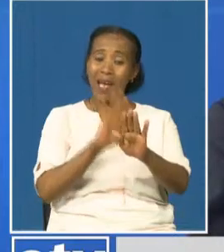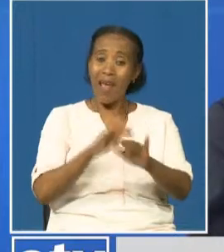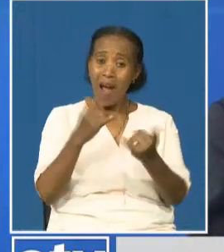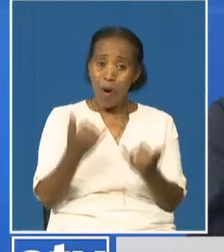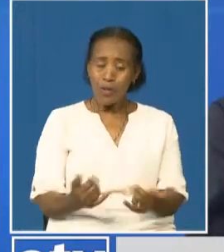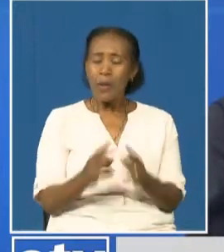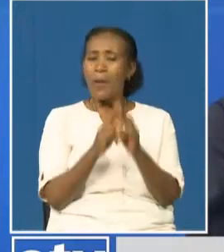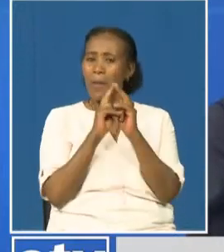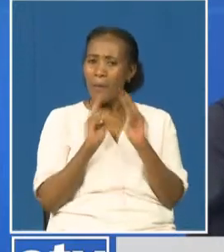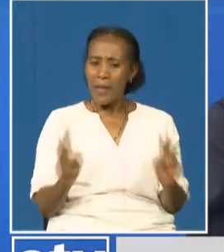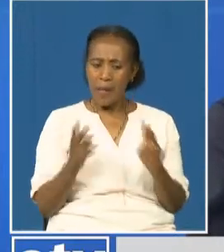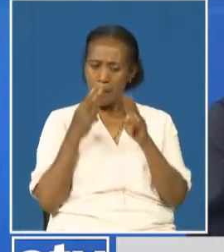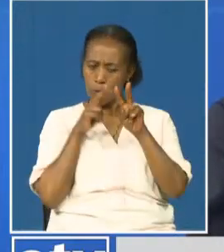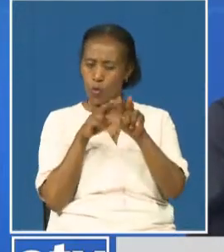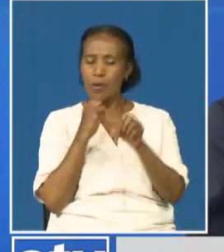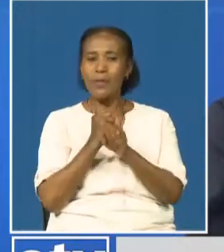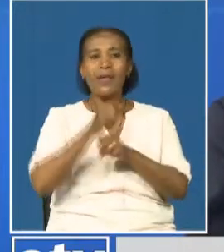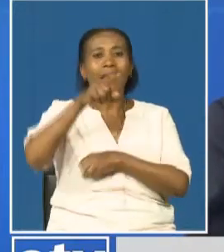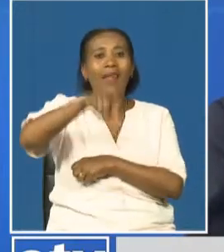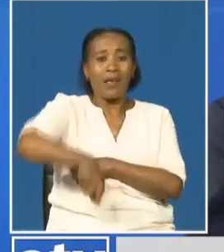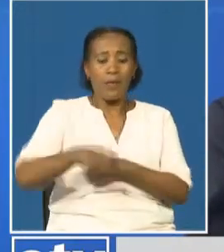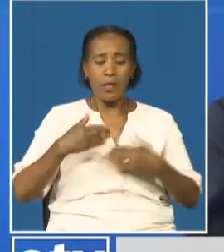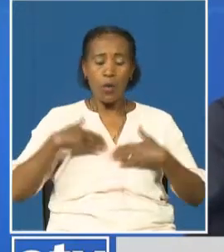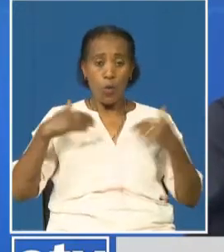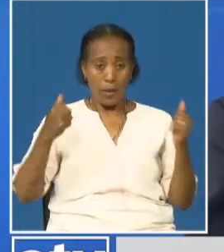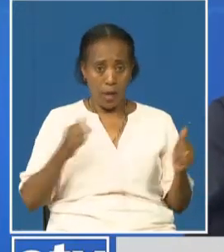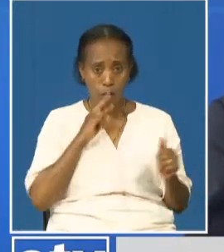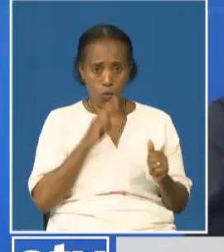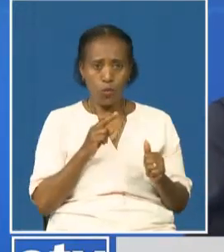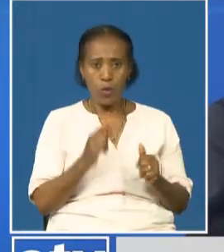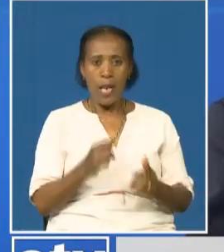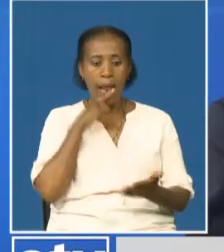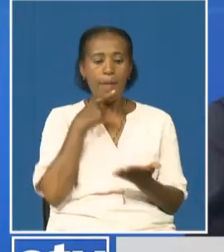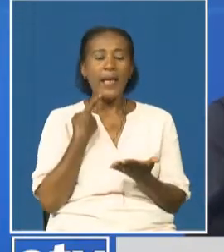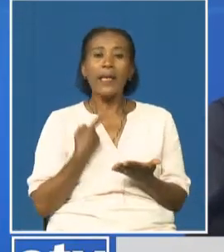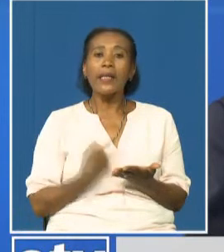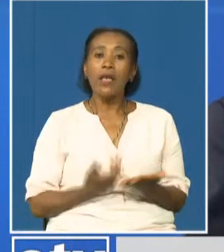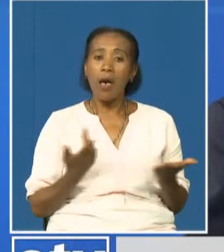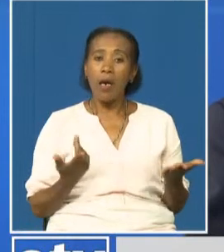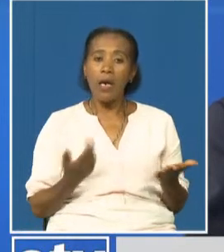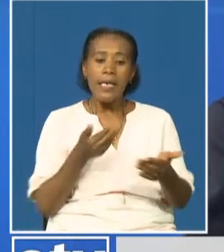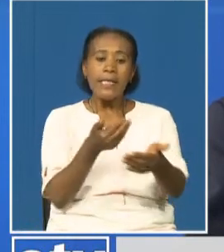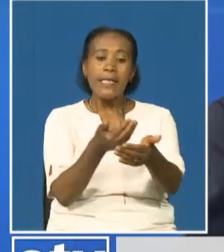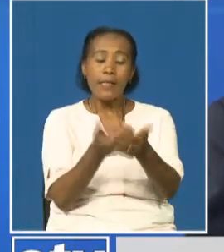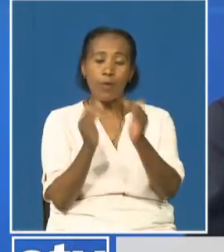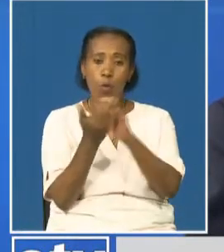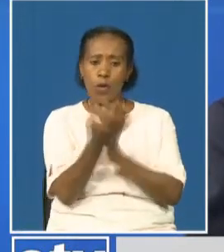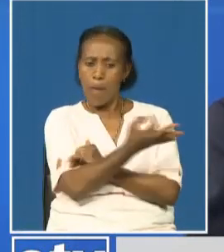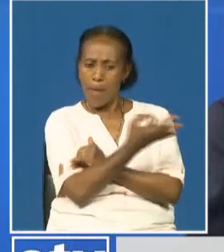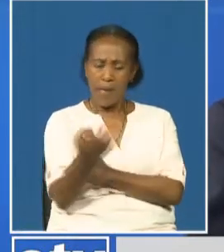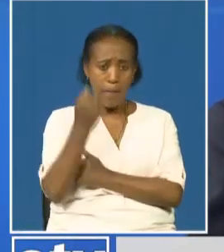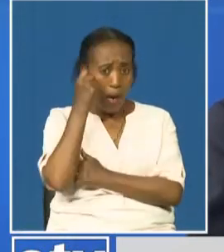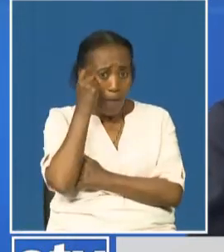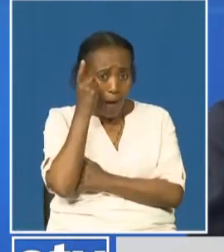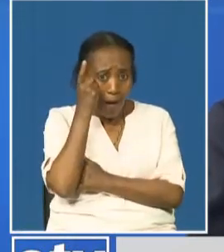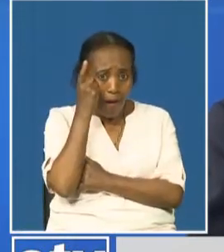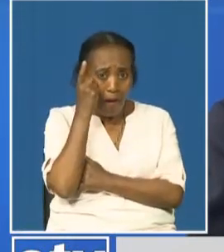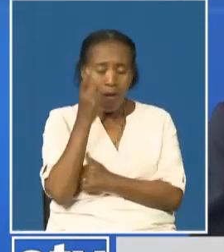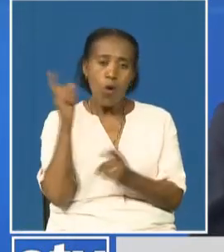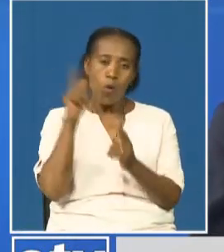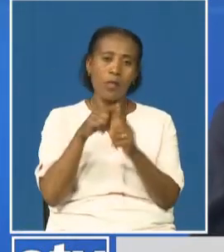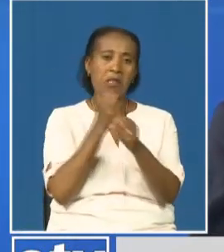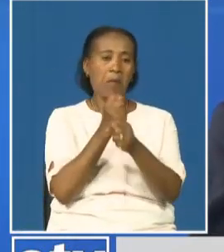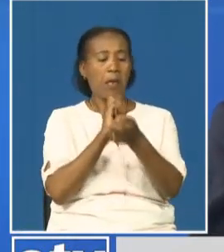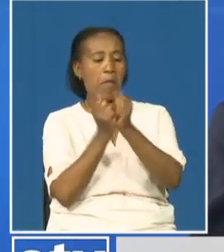አሁንም በጣም በትኩረት መሰራት አለበት። ወጣቶቹ ለመረጃ ቅርብ ከሆኑ በደም ከገባቸው ወደ